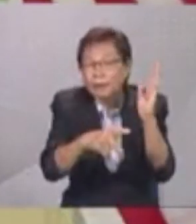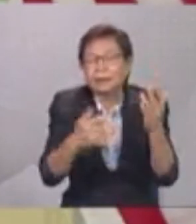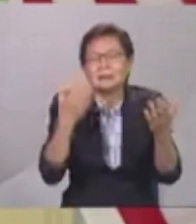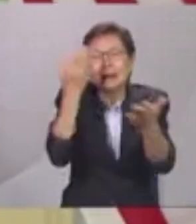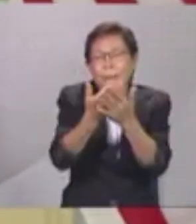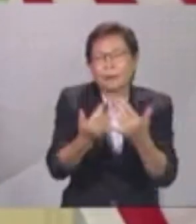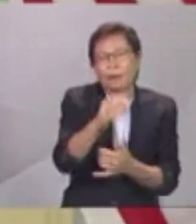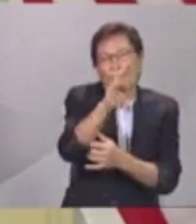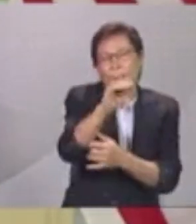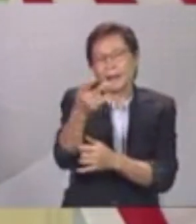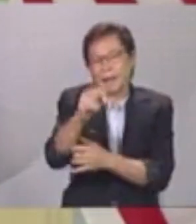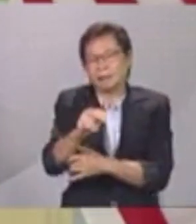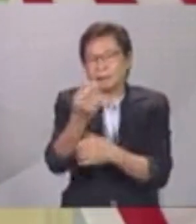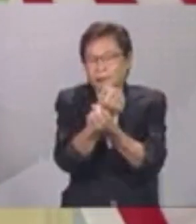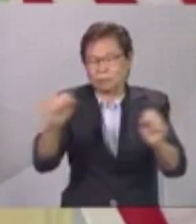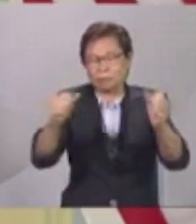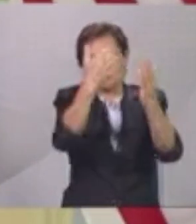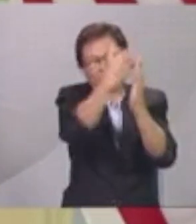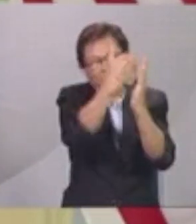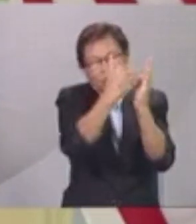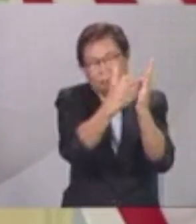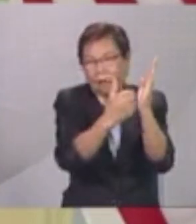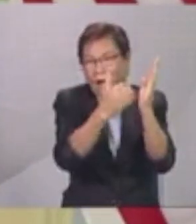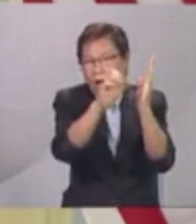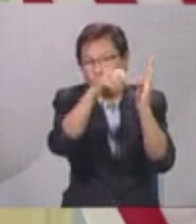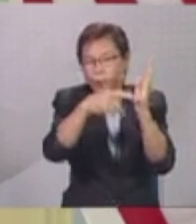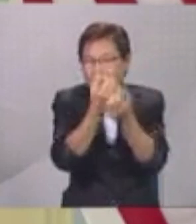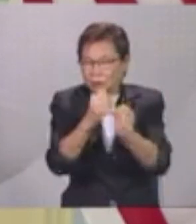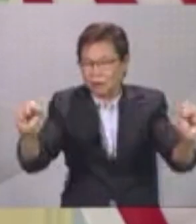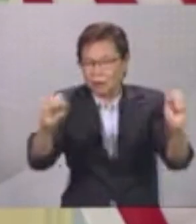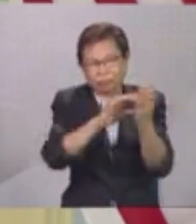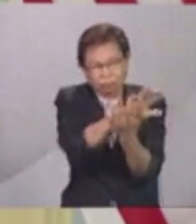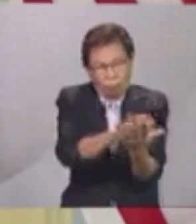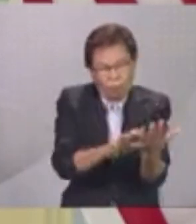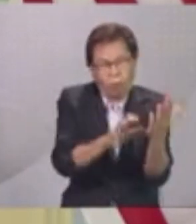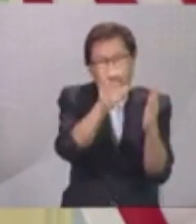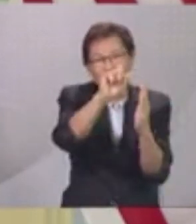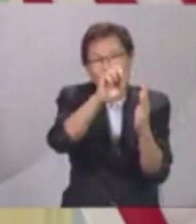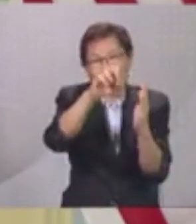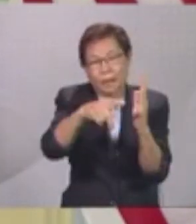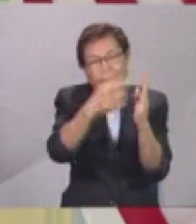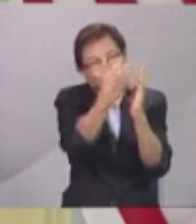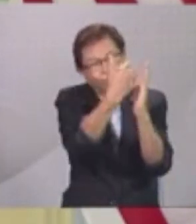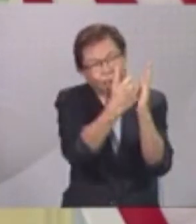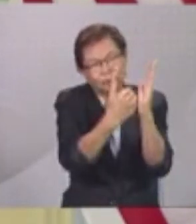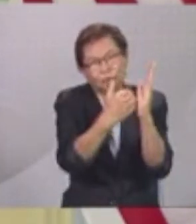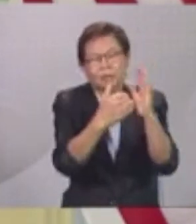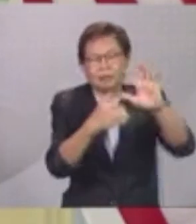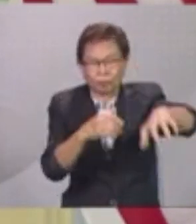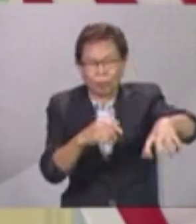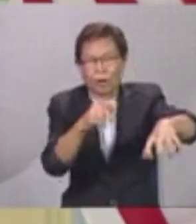MKN sedang menyediakan SOP SOP di kawasan zon